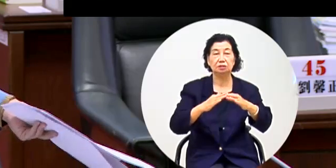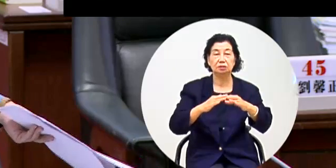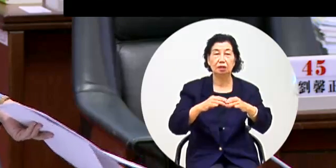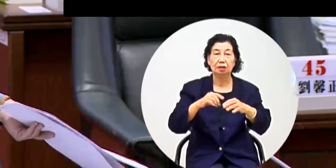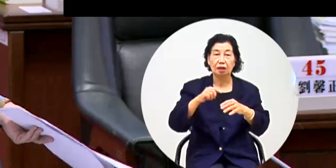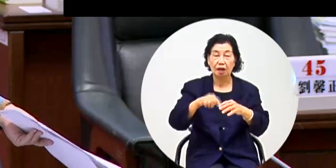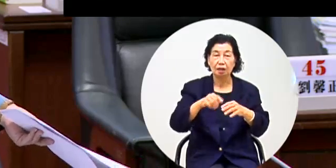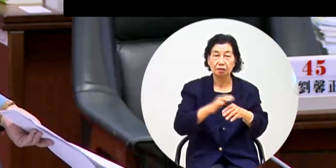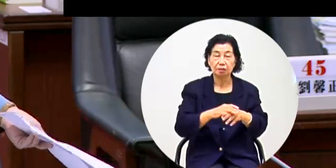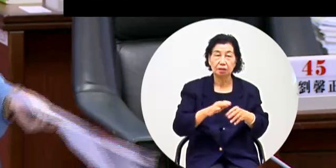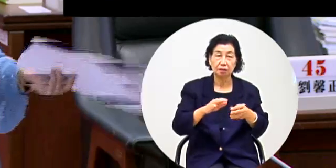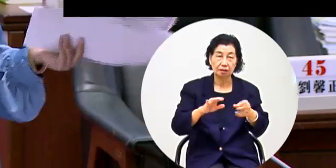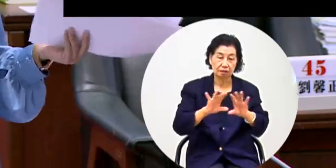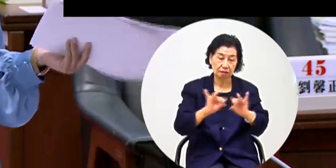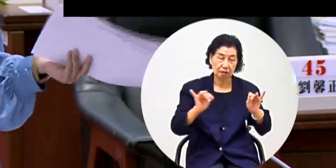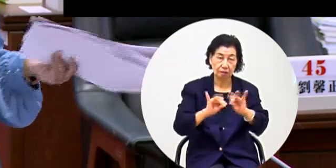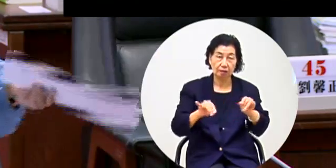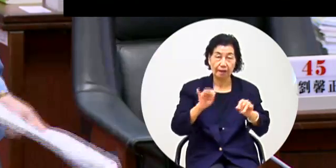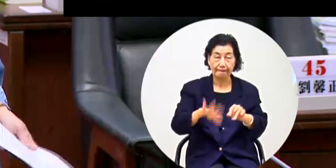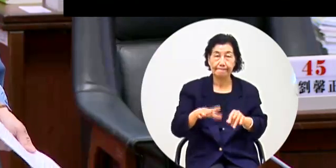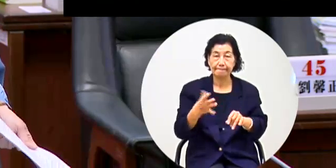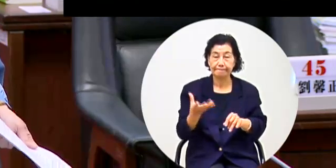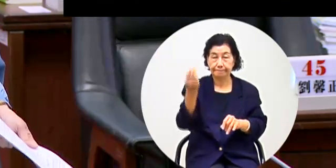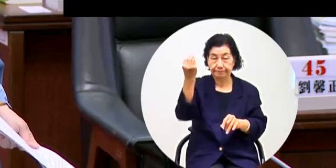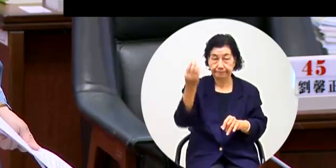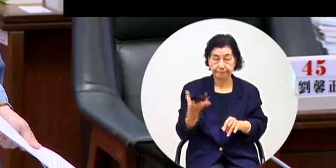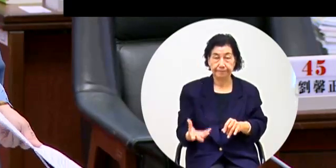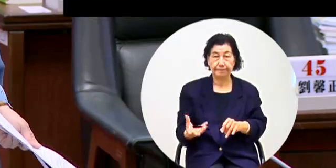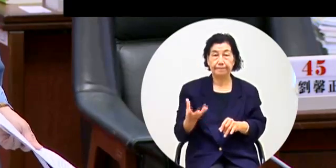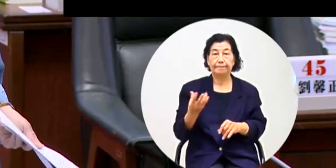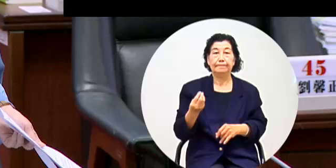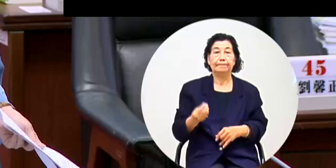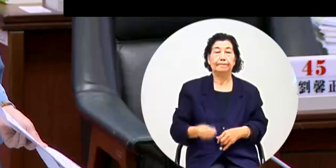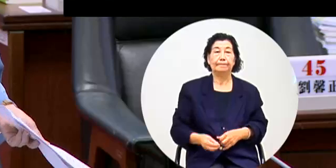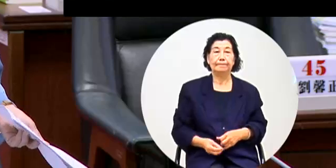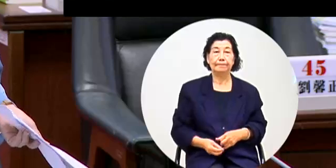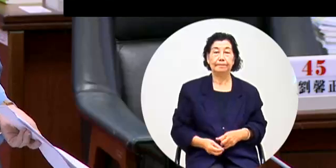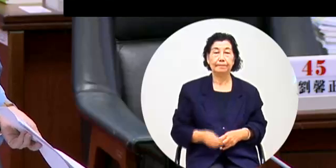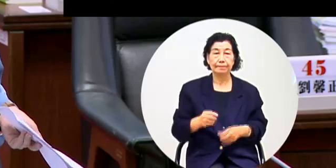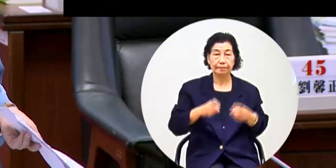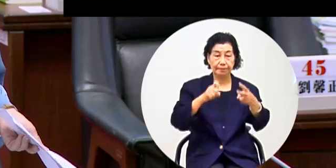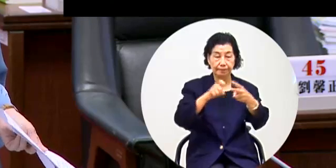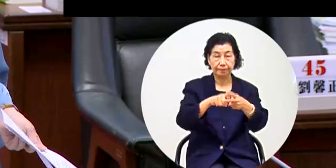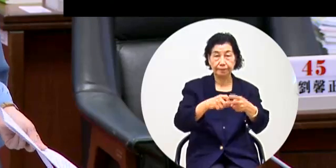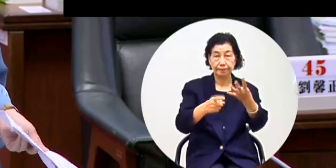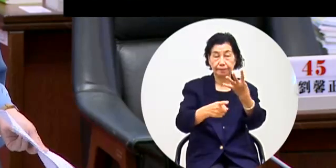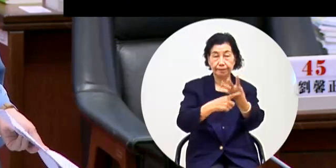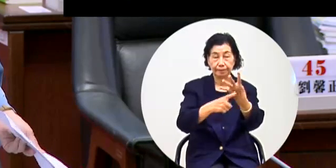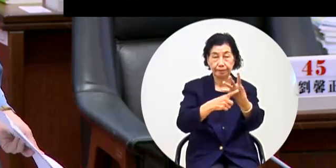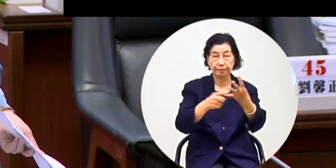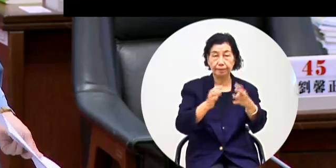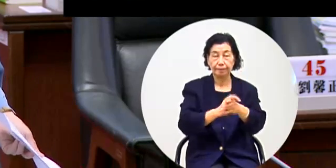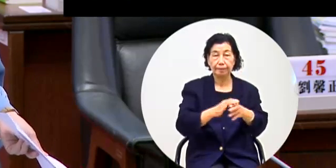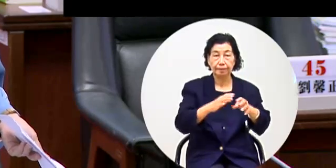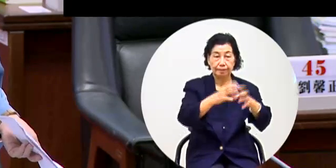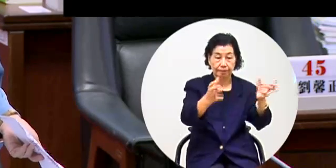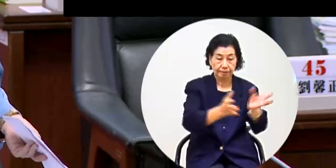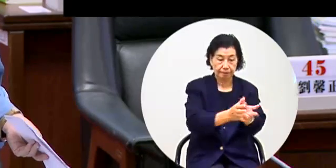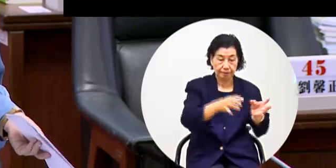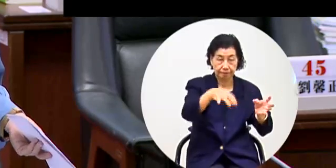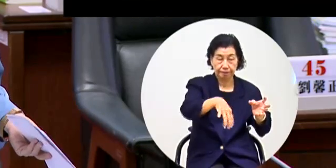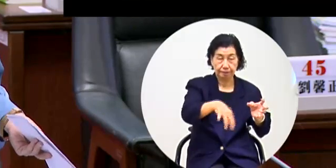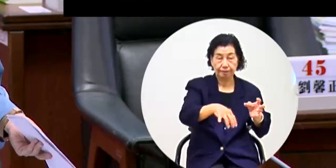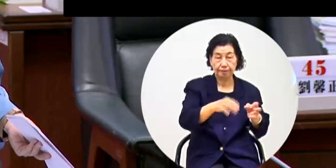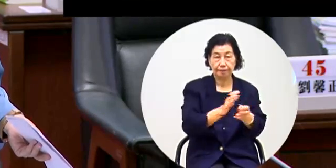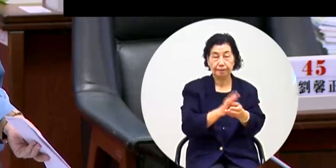最基本的我们常常在讲的就好了，工业的部分，工业部分到底高雄工业要往哪里走？市长常常在讲，就是说哦，那